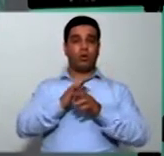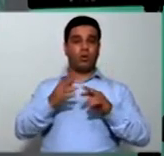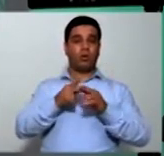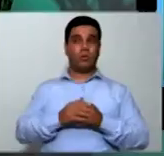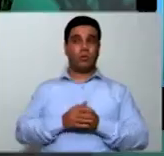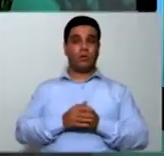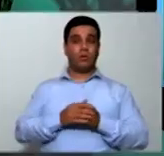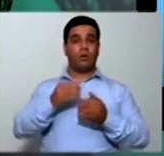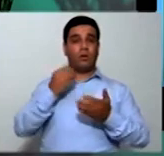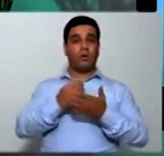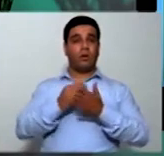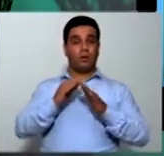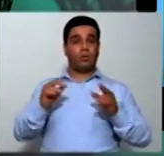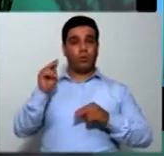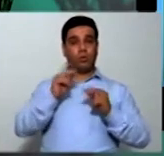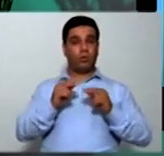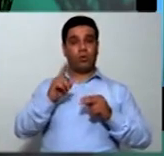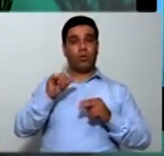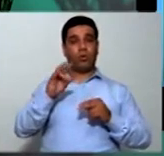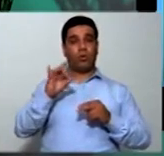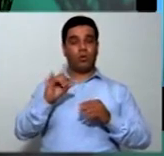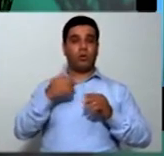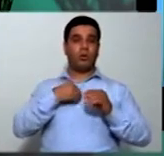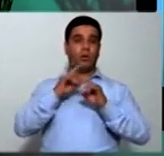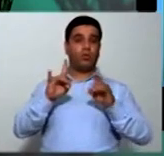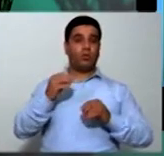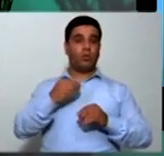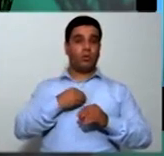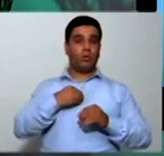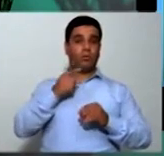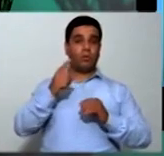oshirildi. Aziz o'quvchilar, xulosa qilib shuni aytishimiz mumkinki,